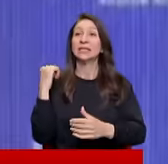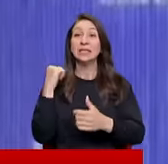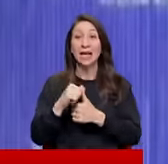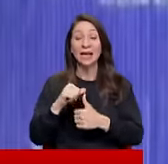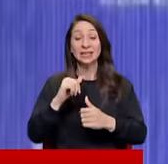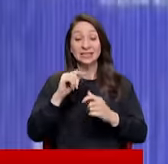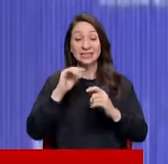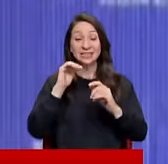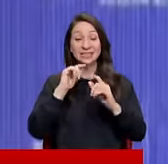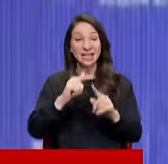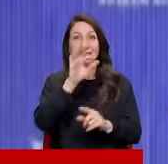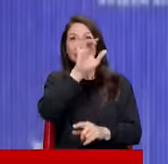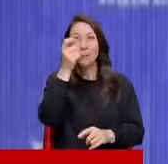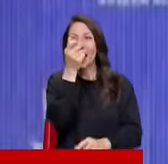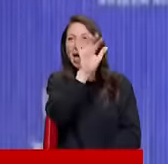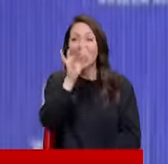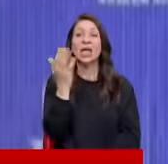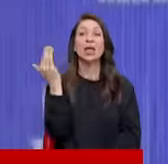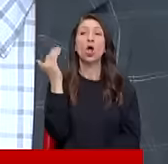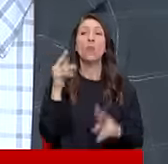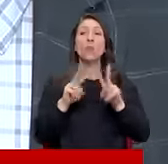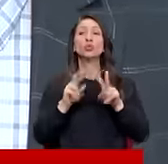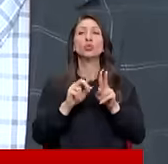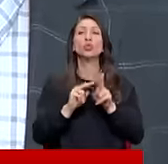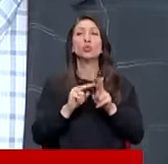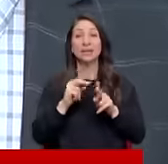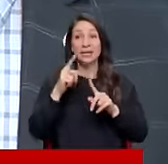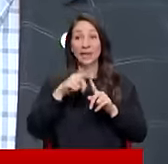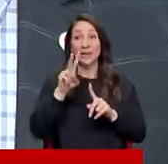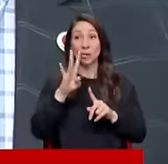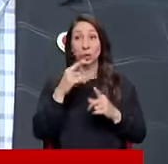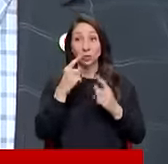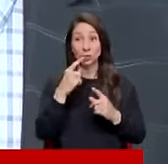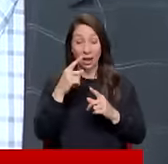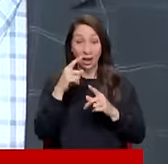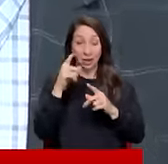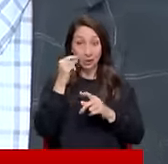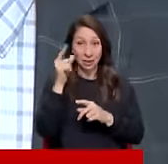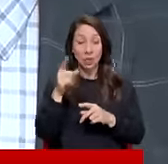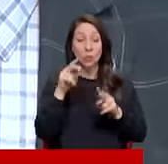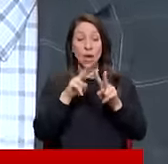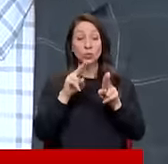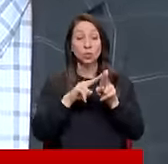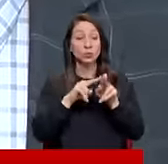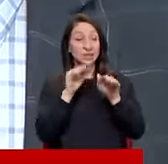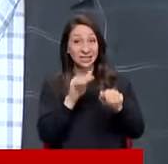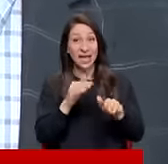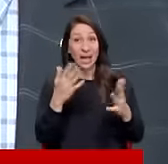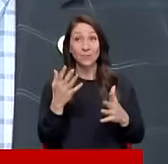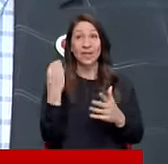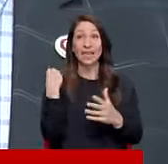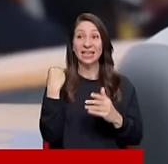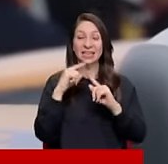Tekrar taksimetreleri kurun, geliyor Murat Kurum. T24'de konuşan Eyüp Aksu hem Murat Kurum'a desteğinden hem de